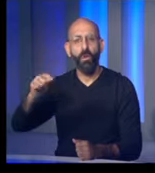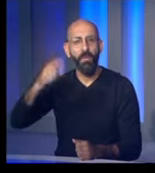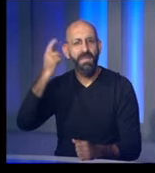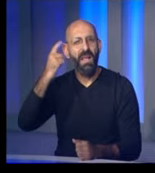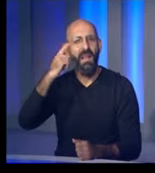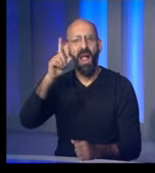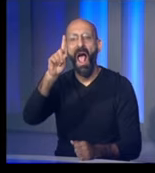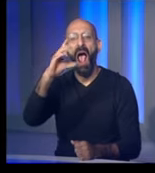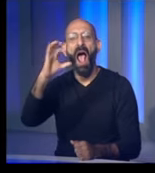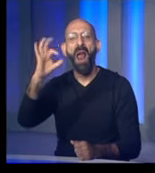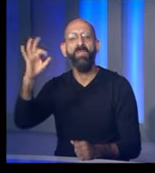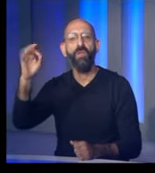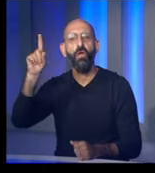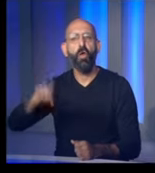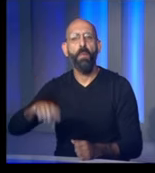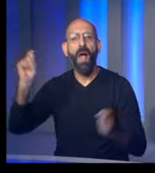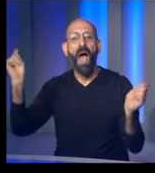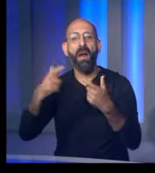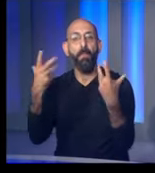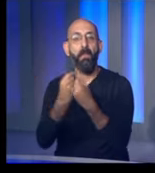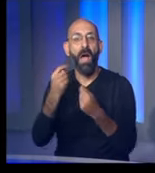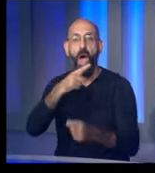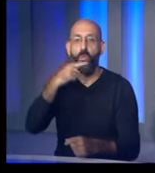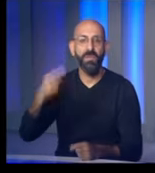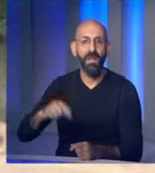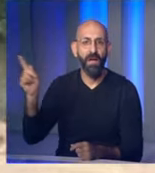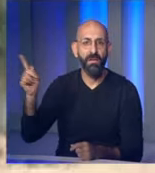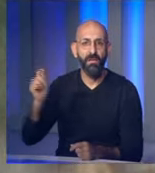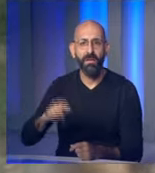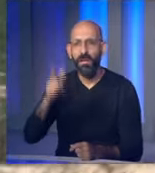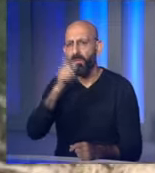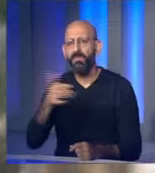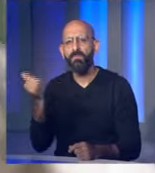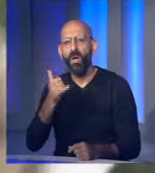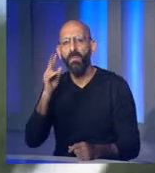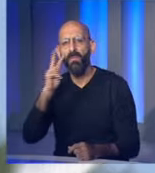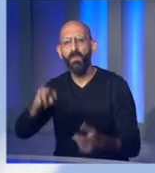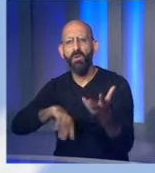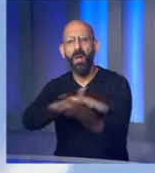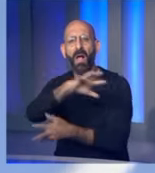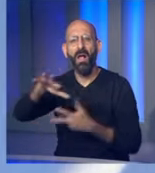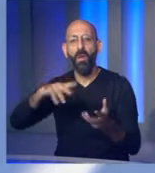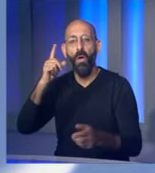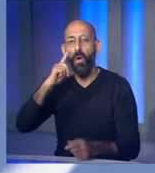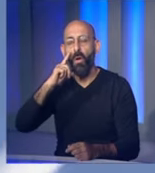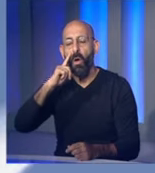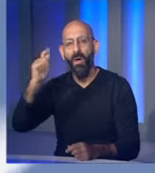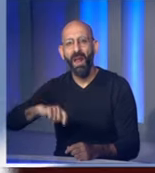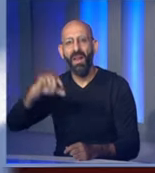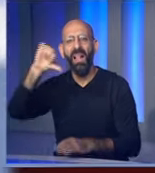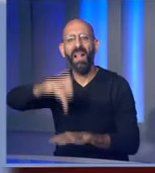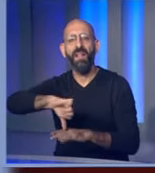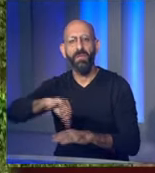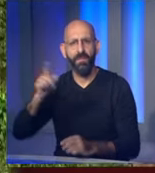مرور يوم على الحرب مع روسيا في وقت تخوض فيه قواتها المنهكه قتالا على جبهات عديده